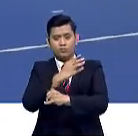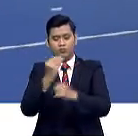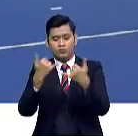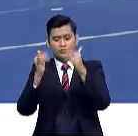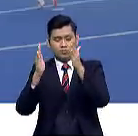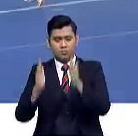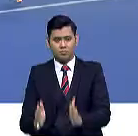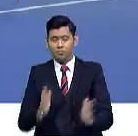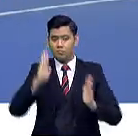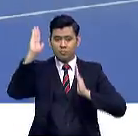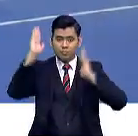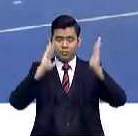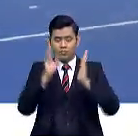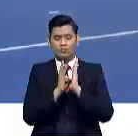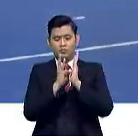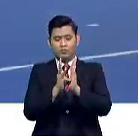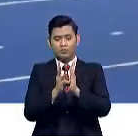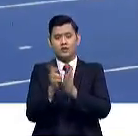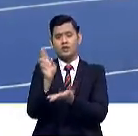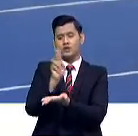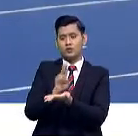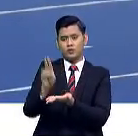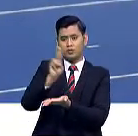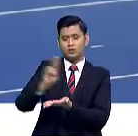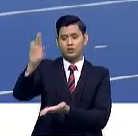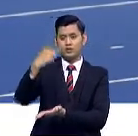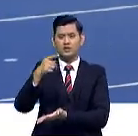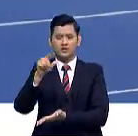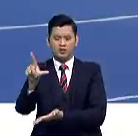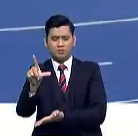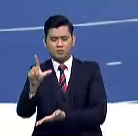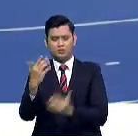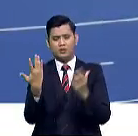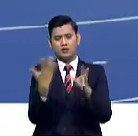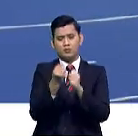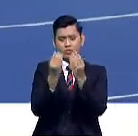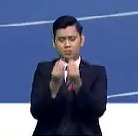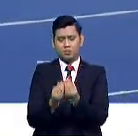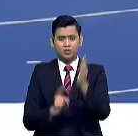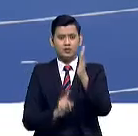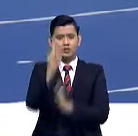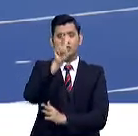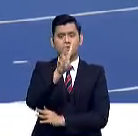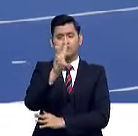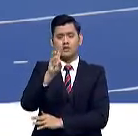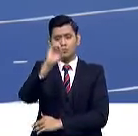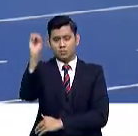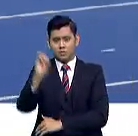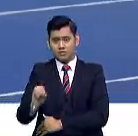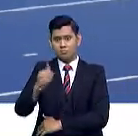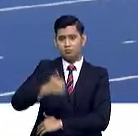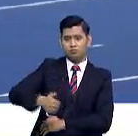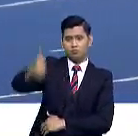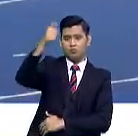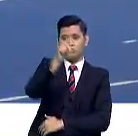Yunus di Kuala Lumpur Yuni KL Muhammad razia brahim memiliki kadar penghasilan tertinggi sebanyak 20600 juara Piala